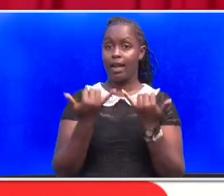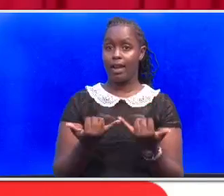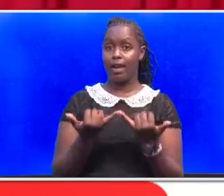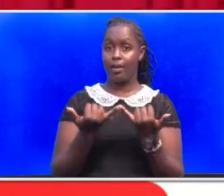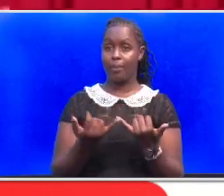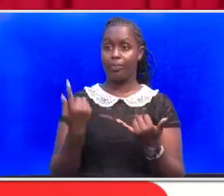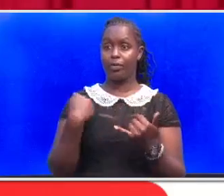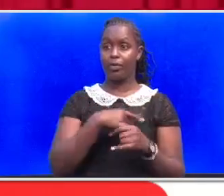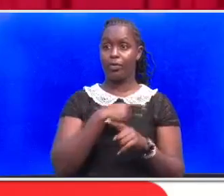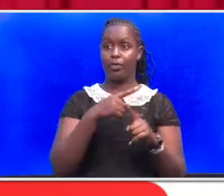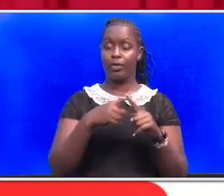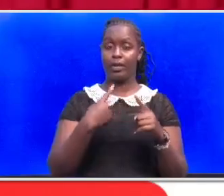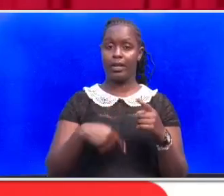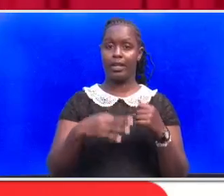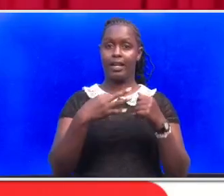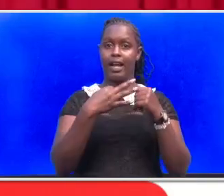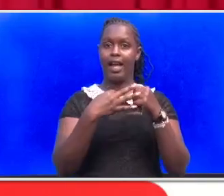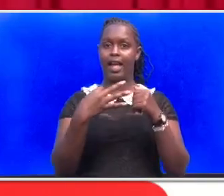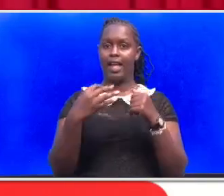we are now at 80%